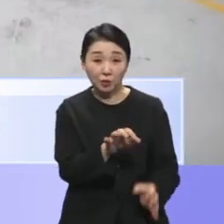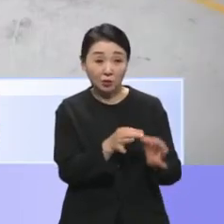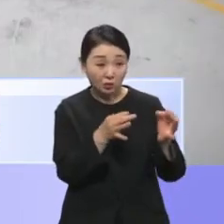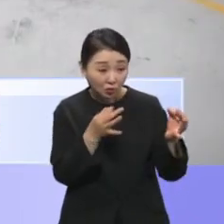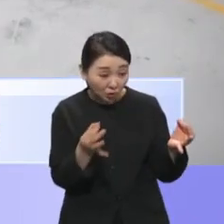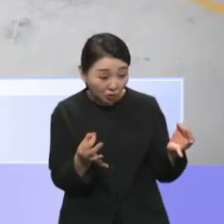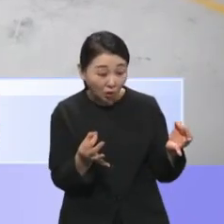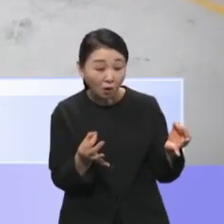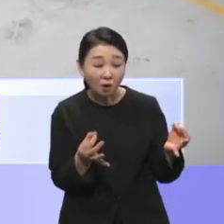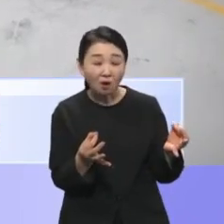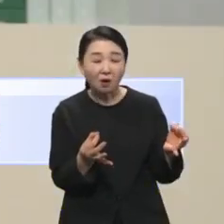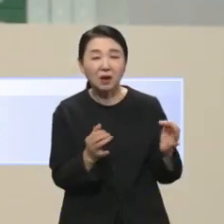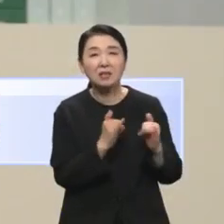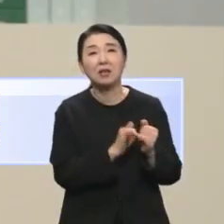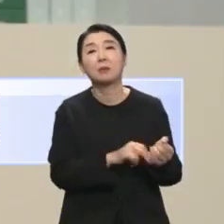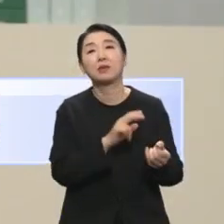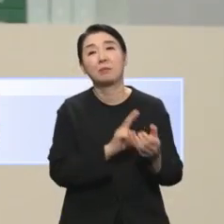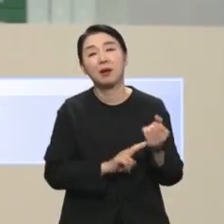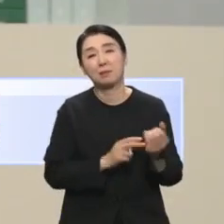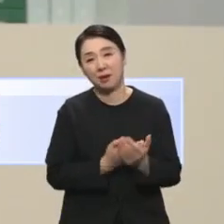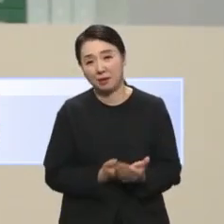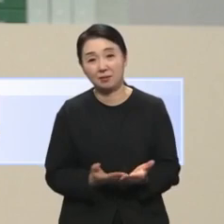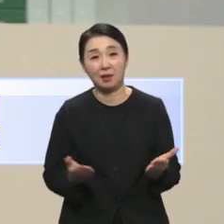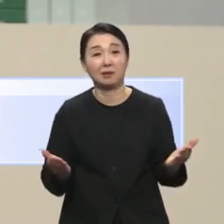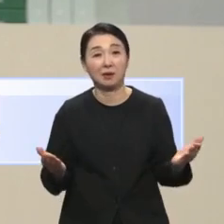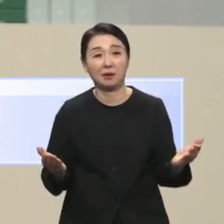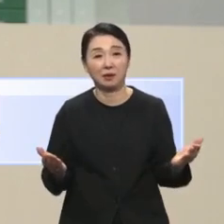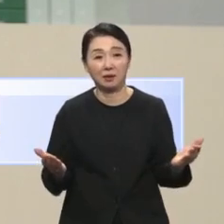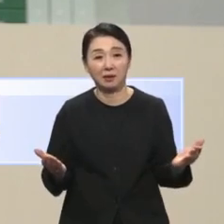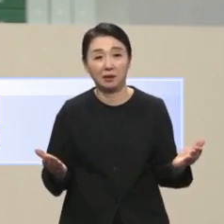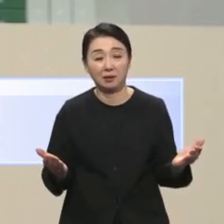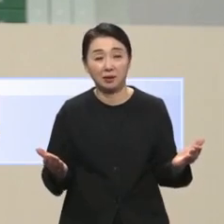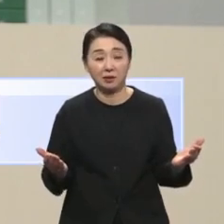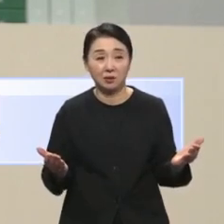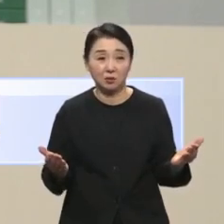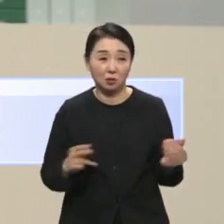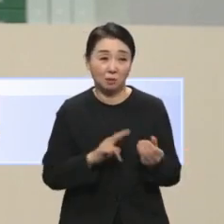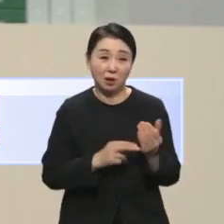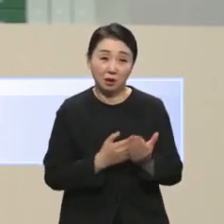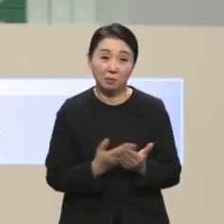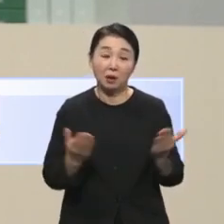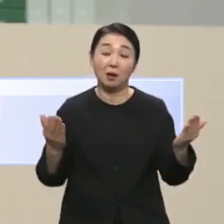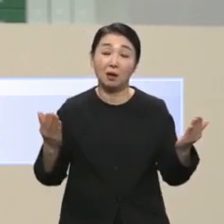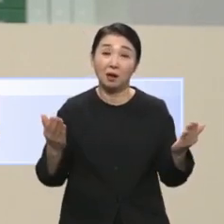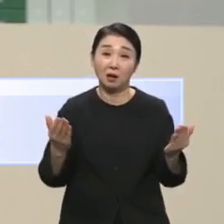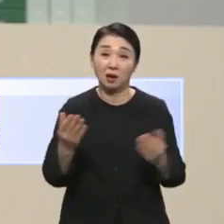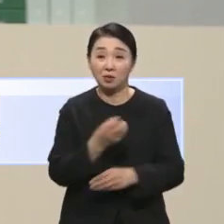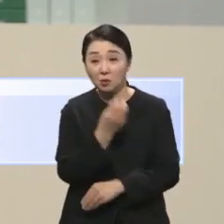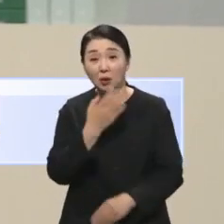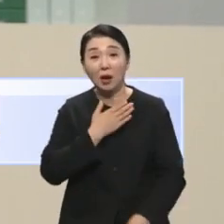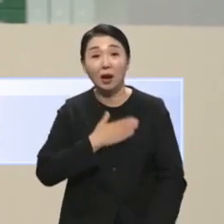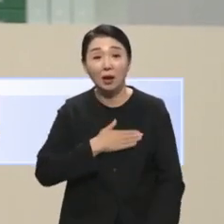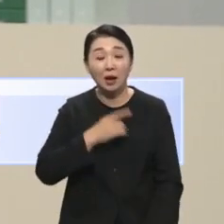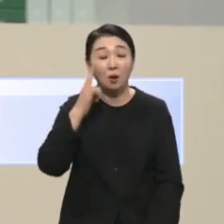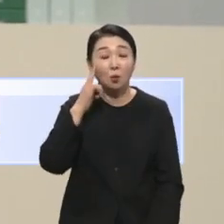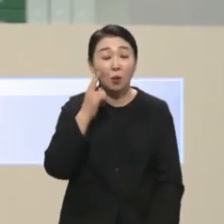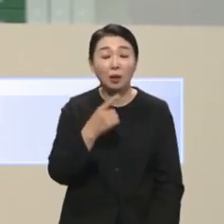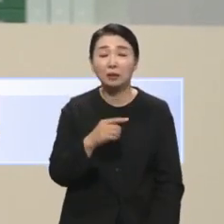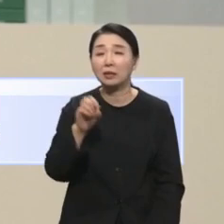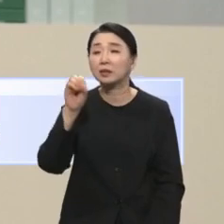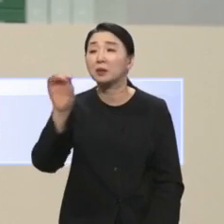결국 시중에 유통을 하게 되는네 그래서 유통하는 그 방식은 언론에 많이 알려진 이름바 던지기수법